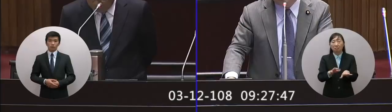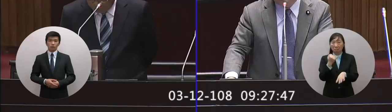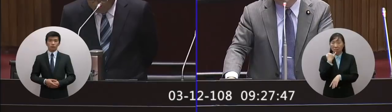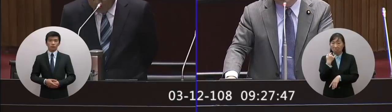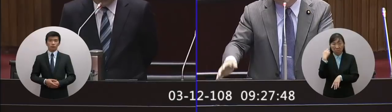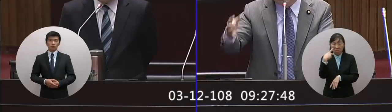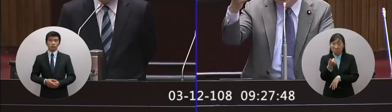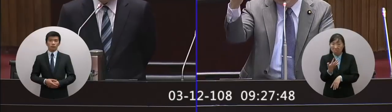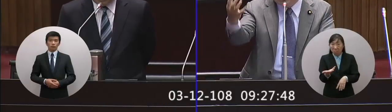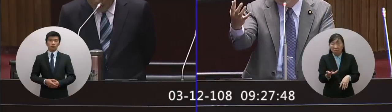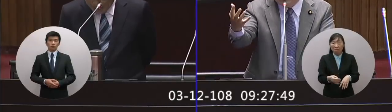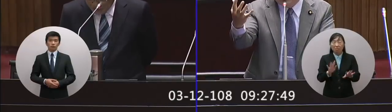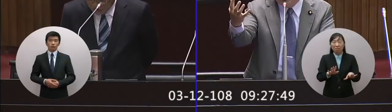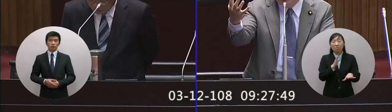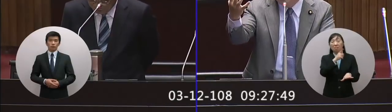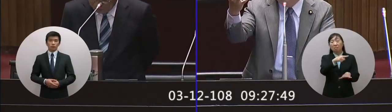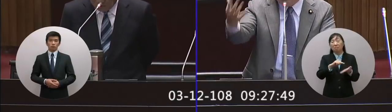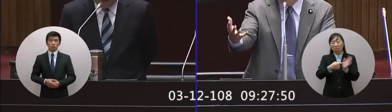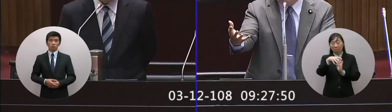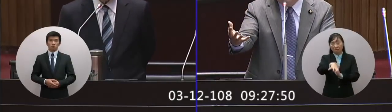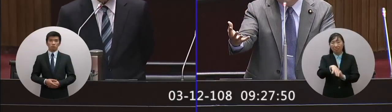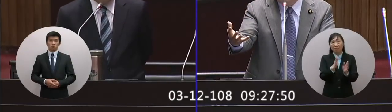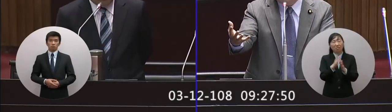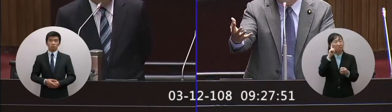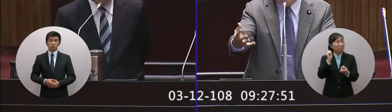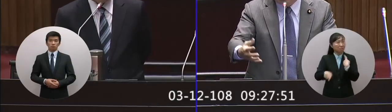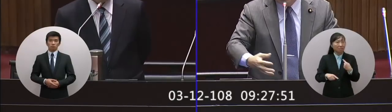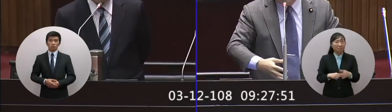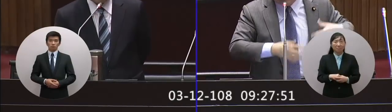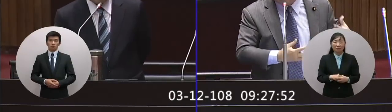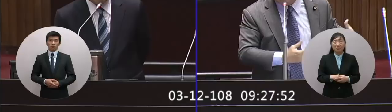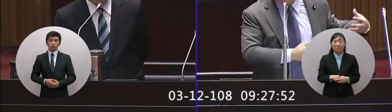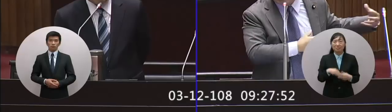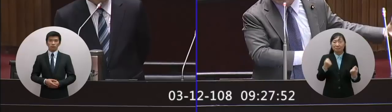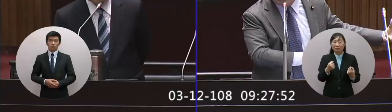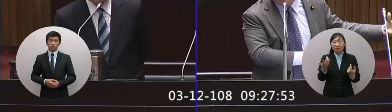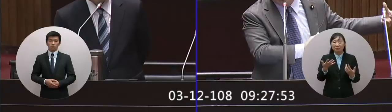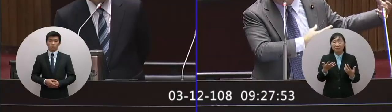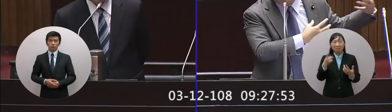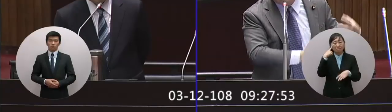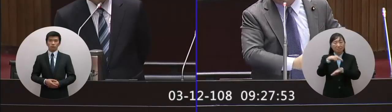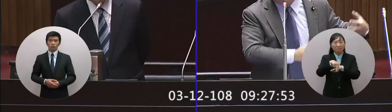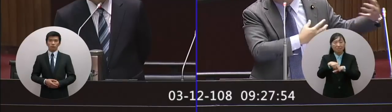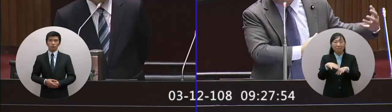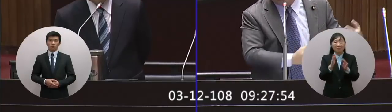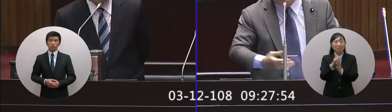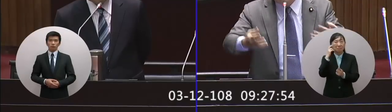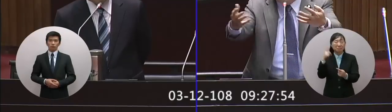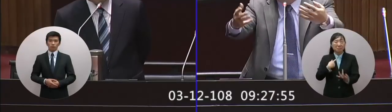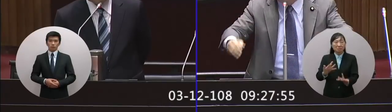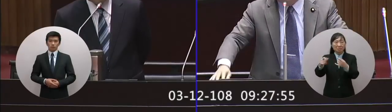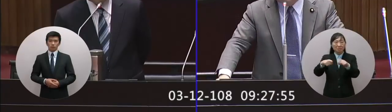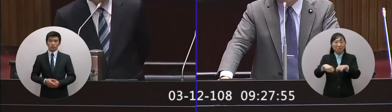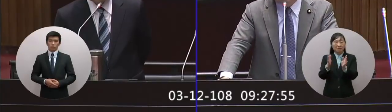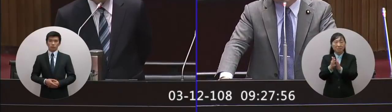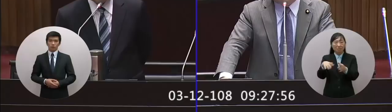看吗？证明经济示范特区不通嘛。然后在逻辑上拿一个还没有自己认为还没有提出来的案，